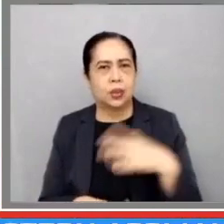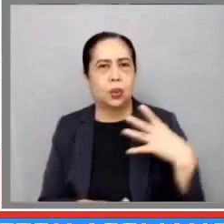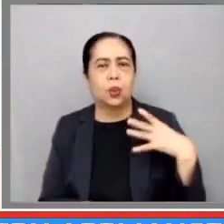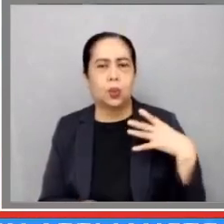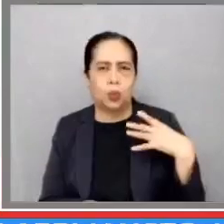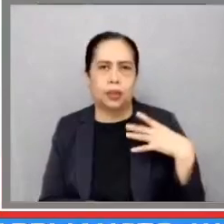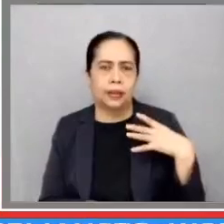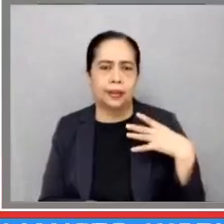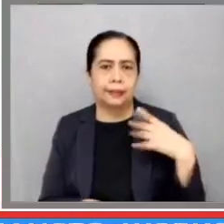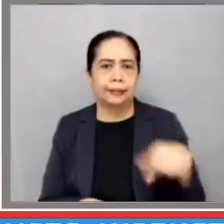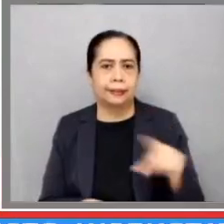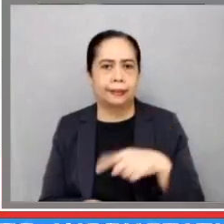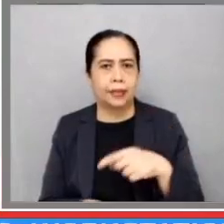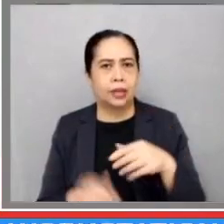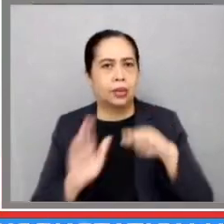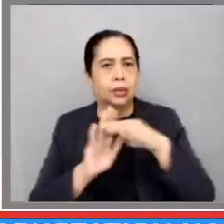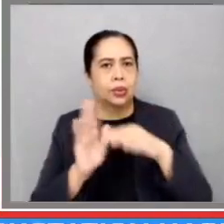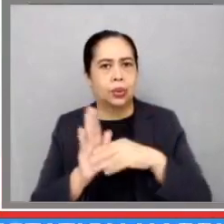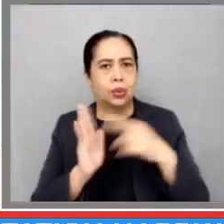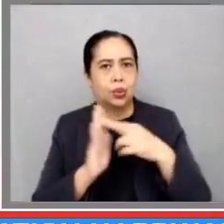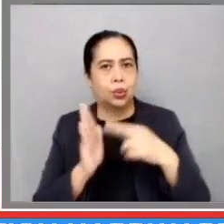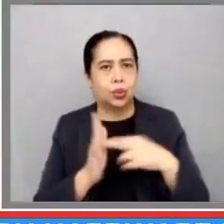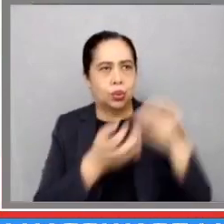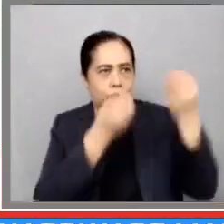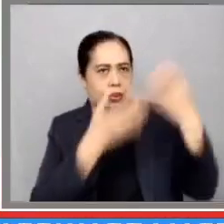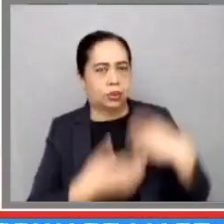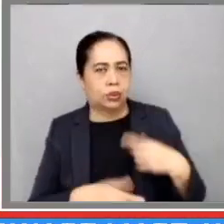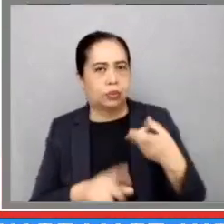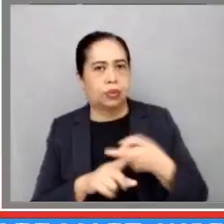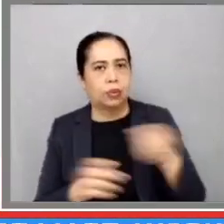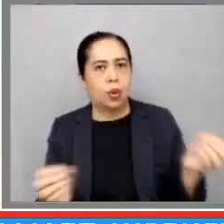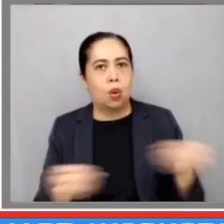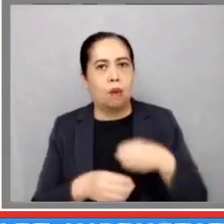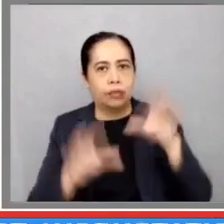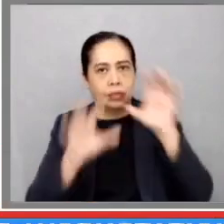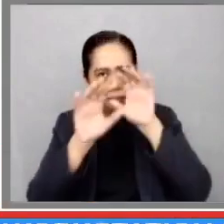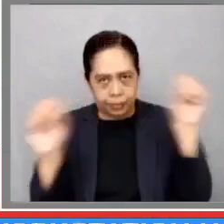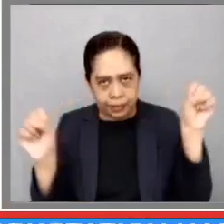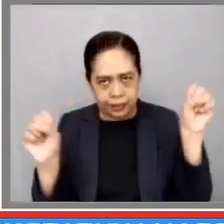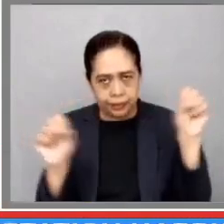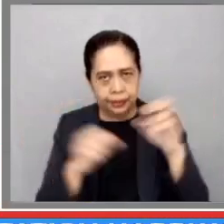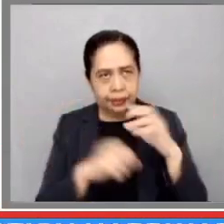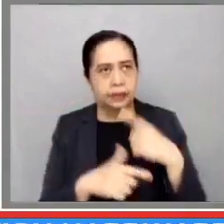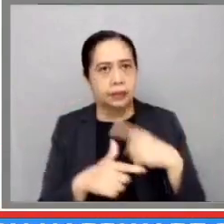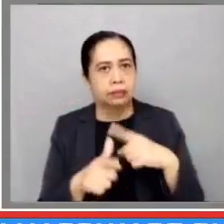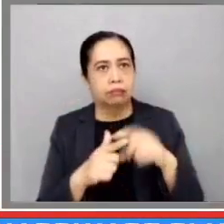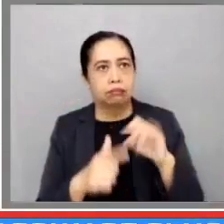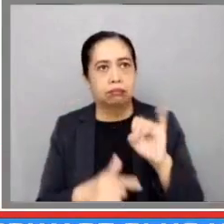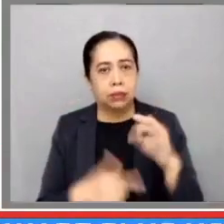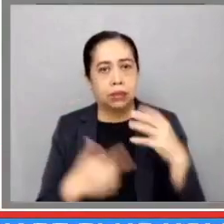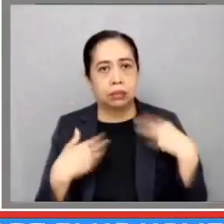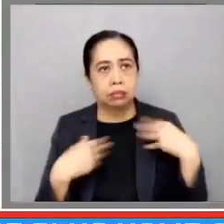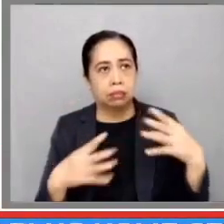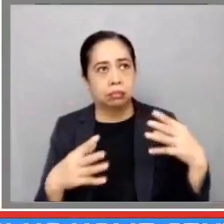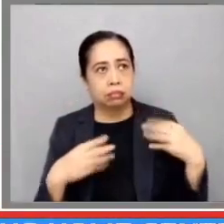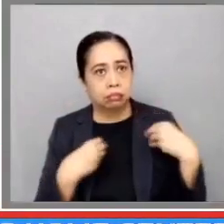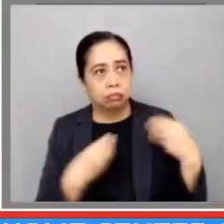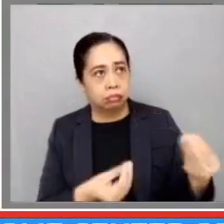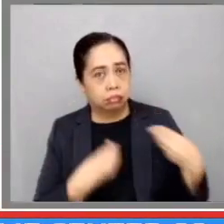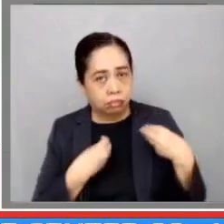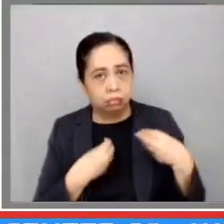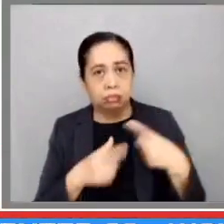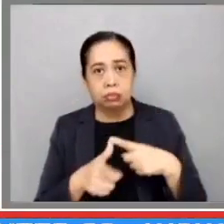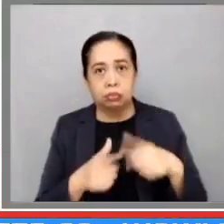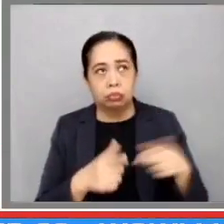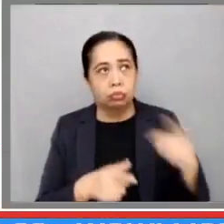natin yung guidelines na ibababa po ng Office of the President. At pag ito po ay natanggap na natin, and then sinabi